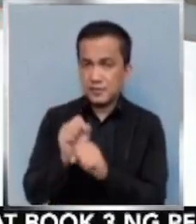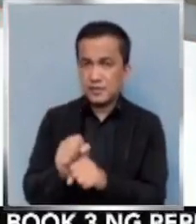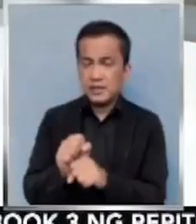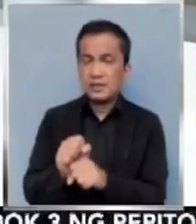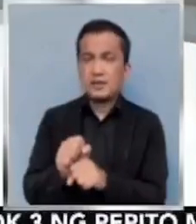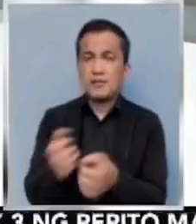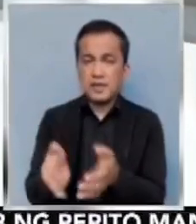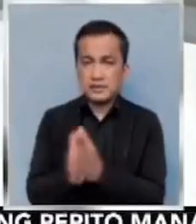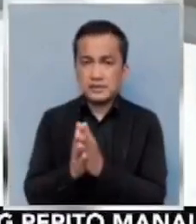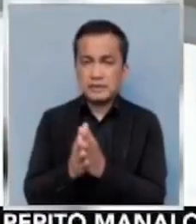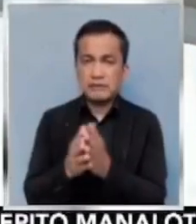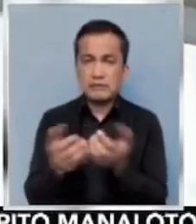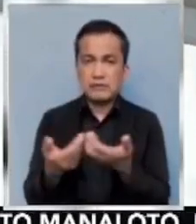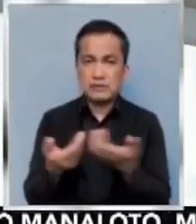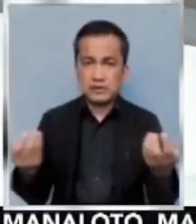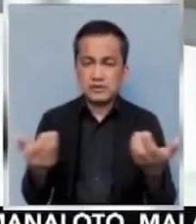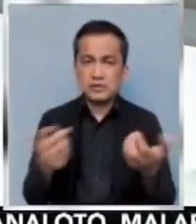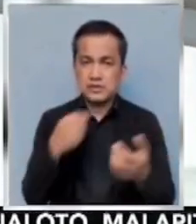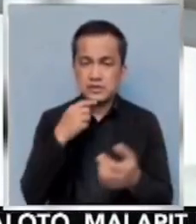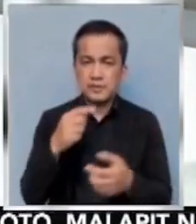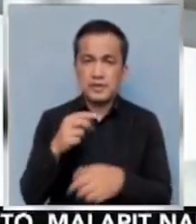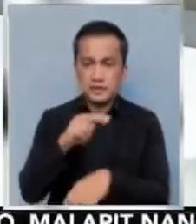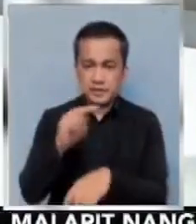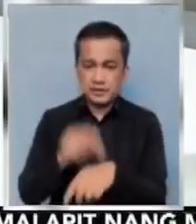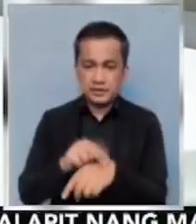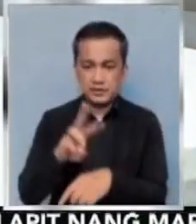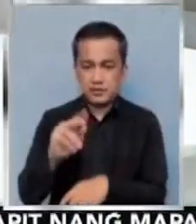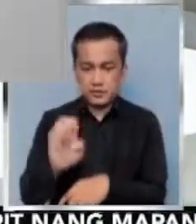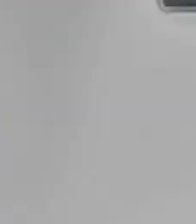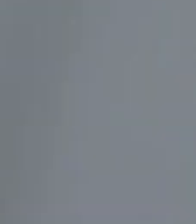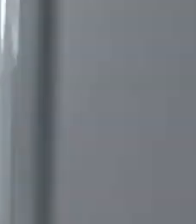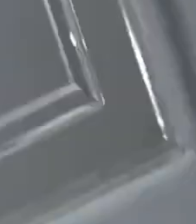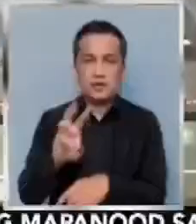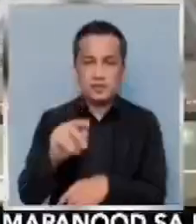po sa National Wages and Productivity Board. Nakatutok si Rafi Tima.